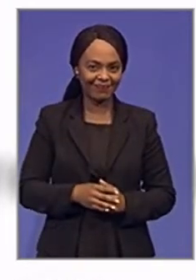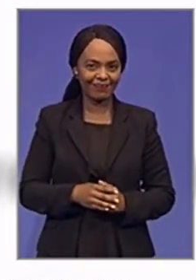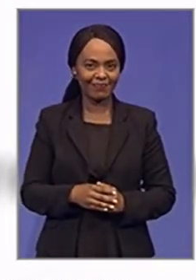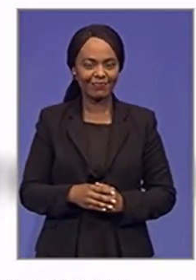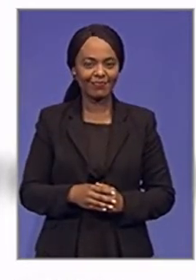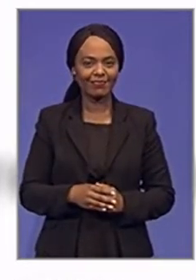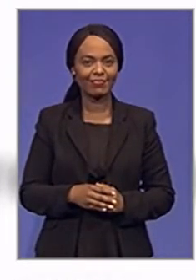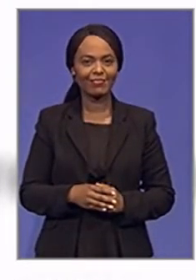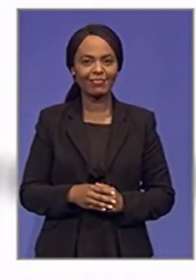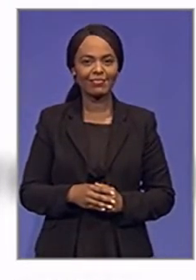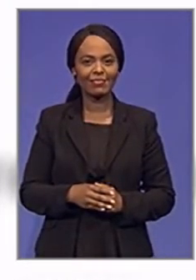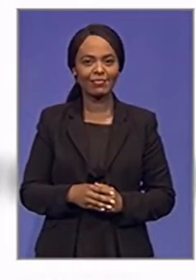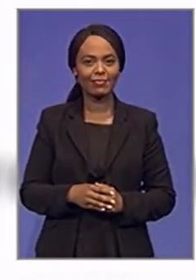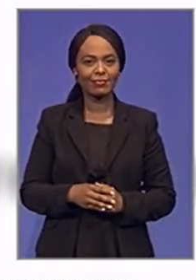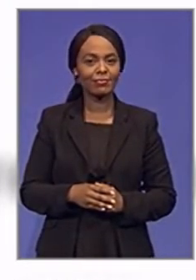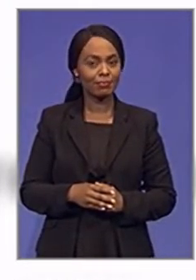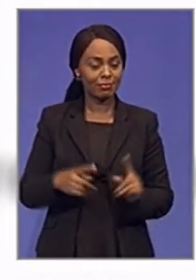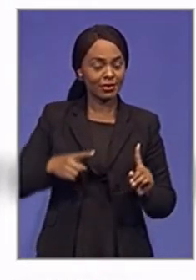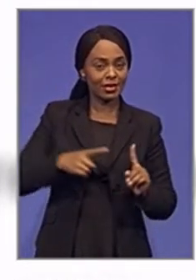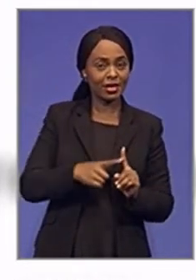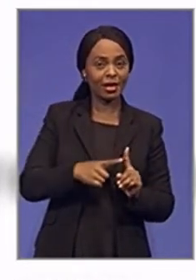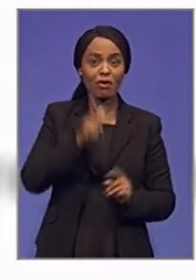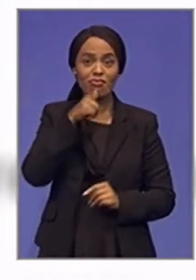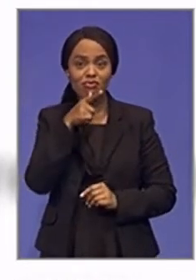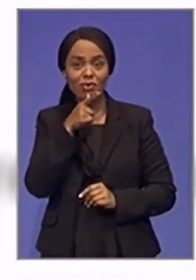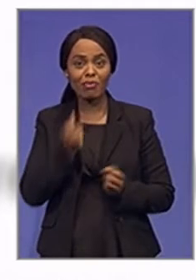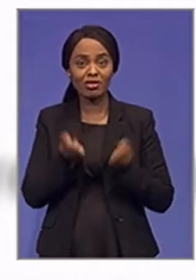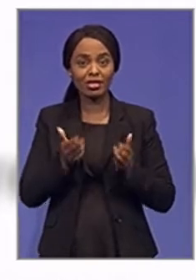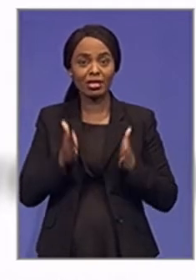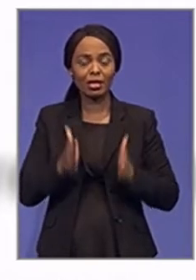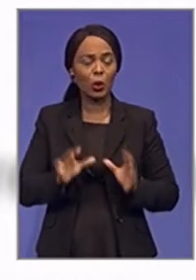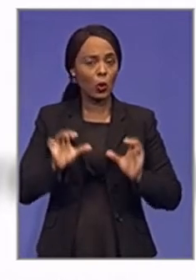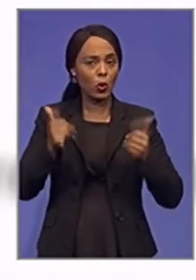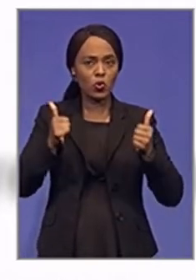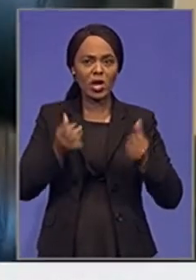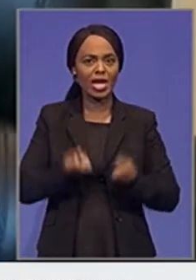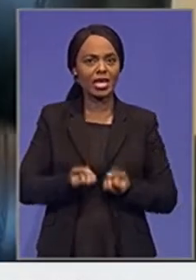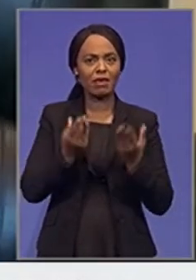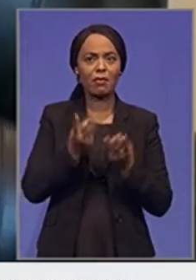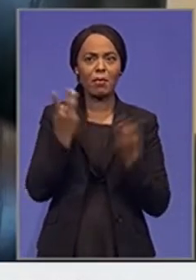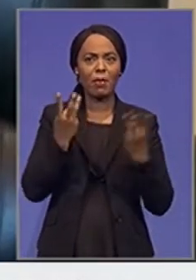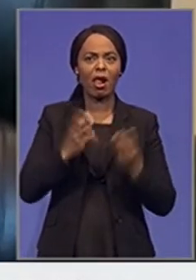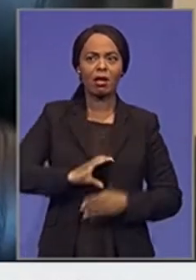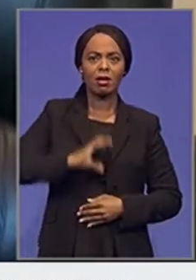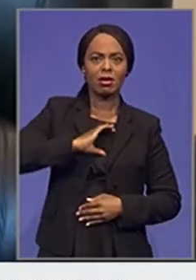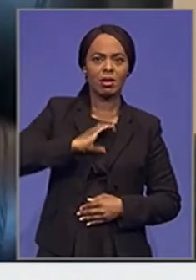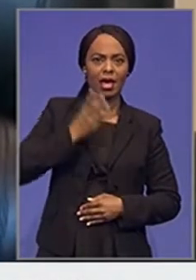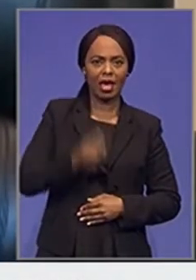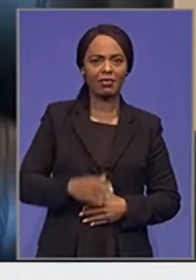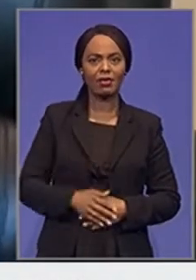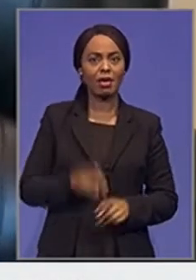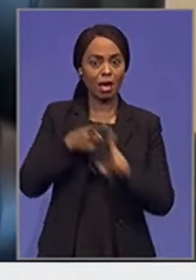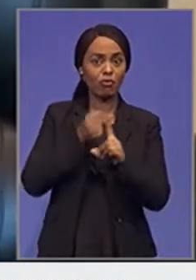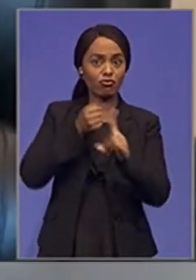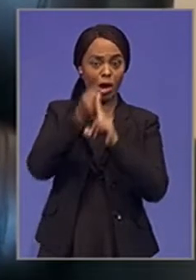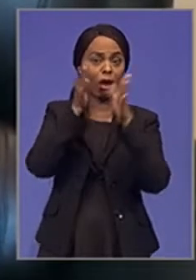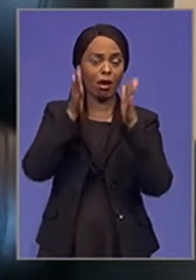gore le sa ba fang sona go moeng ke se gore sa ba matlafatša go mongwe wa bagaši ba e leng gore re ka re ke di-veterans